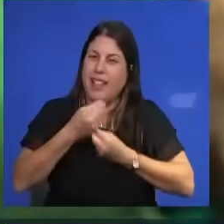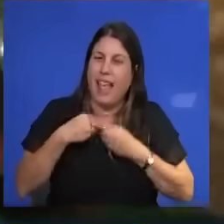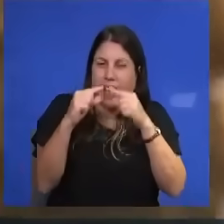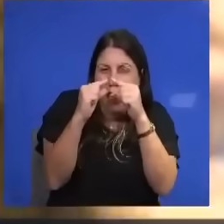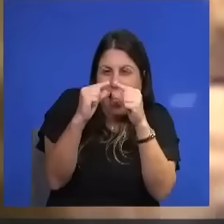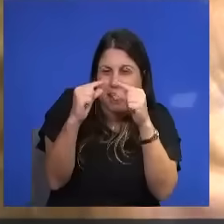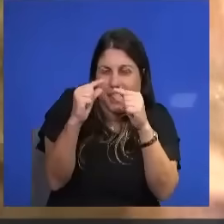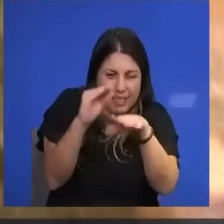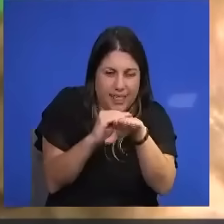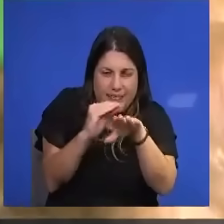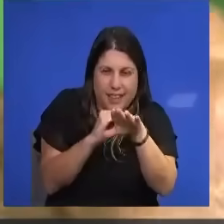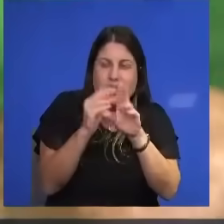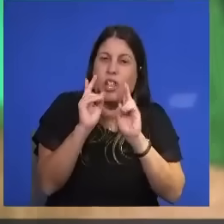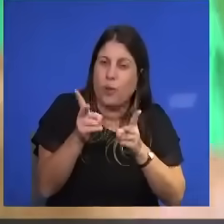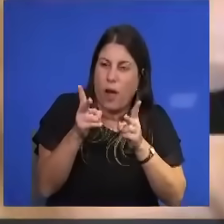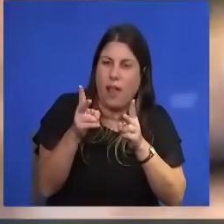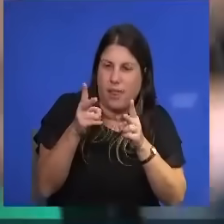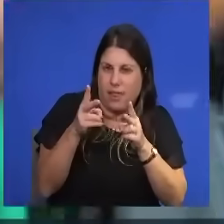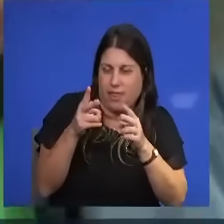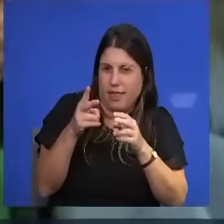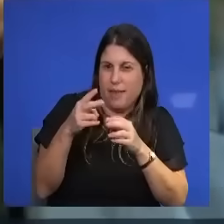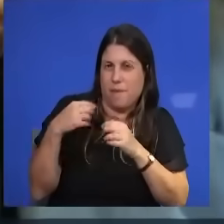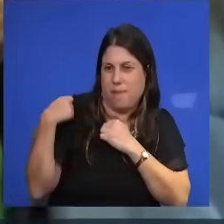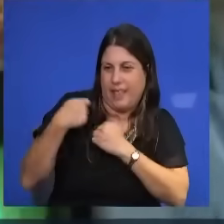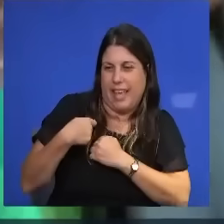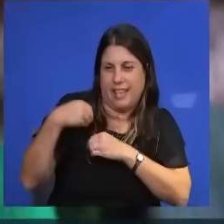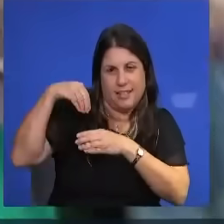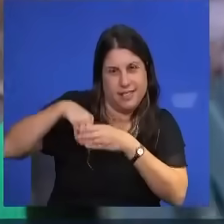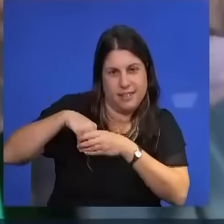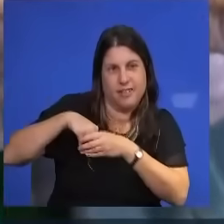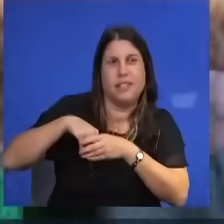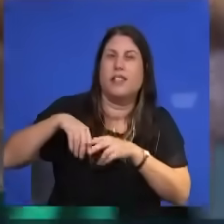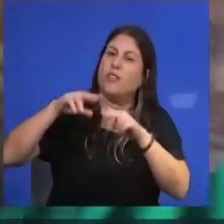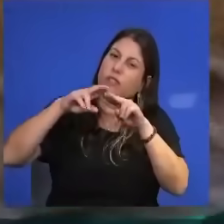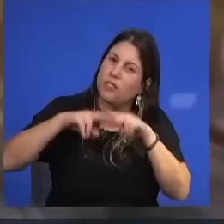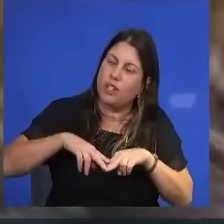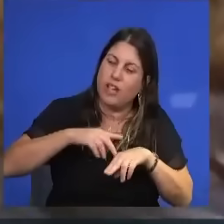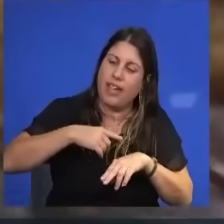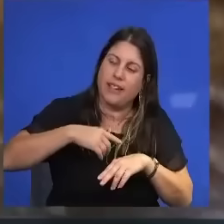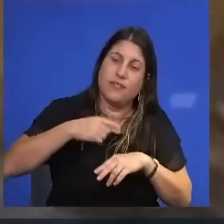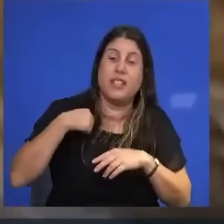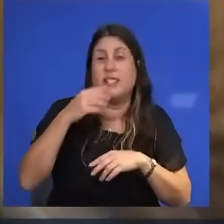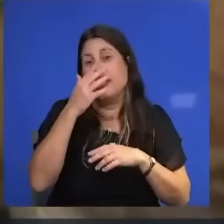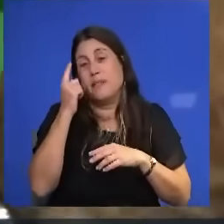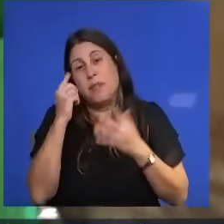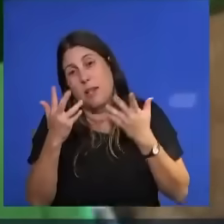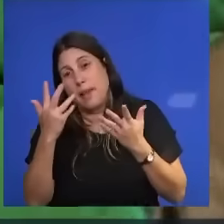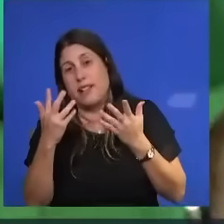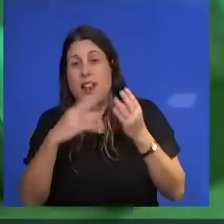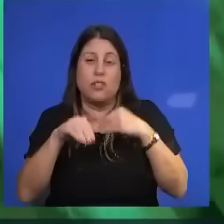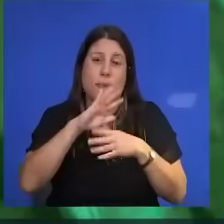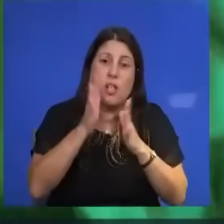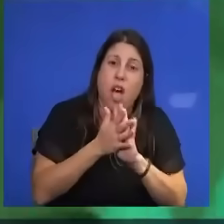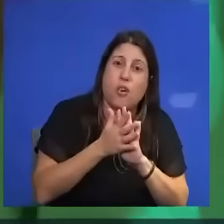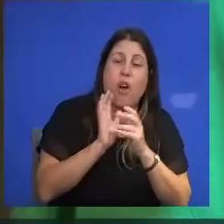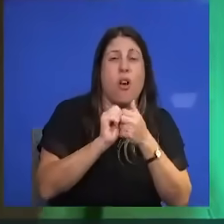שנוכל לשים את זה בתיקים שלנו. וזה יישאר איתנו. עכשיו אני מתלבט אם להשתמש בכל או להשאיר את זה טיפה, כדי שהריח שלה כל הזמן